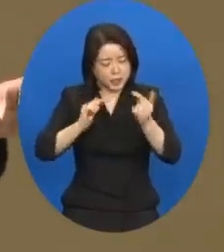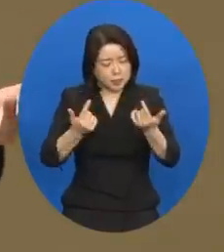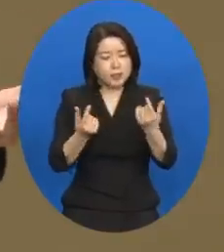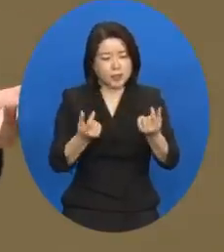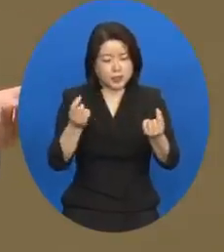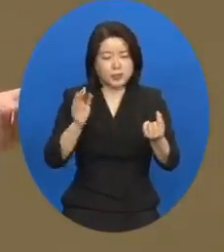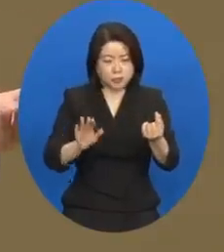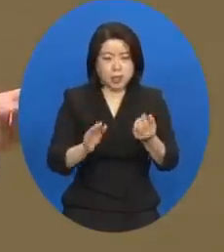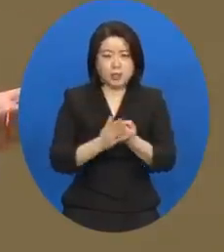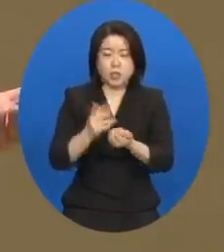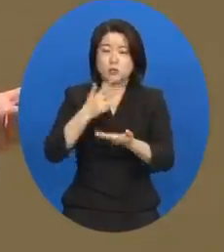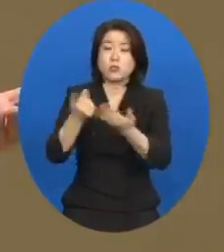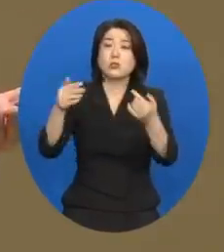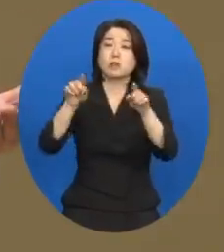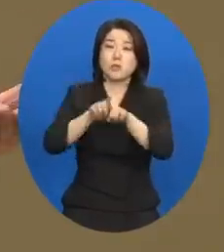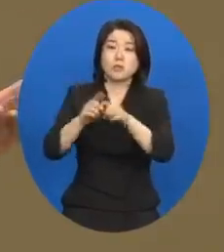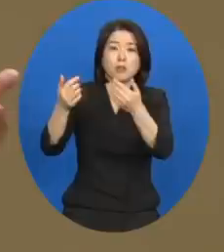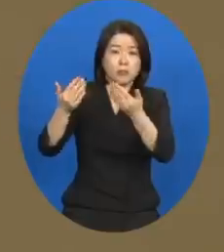나와 함께 계시잖아.